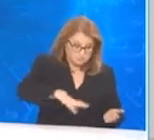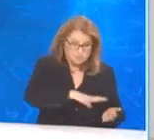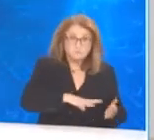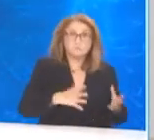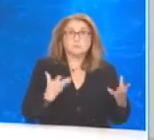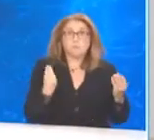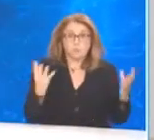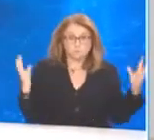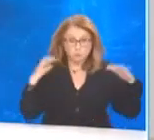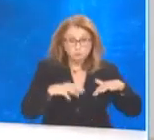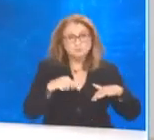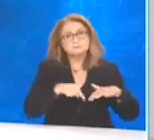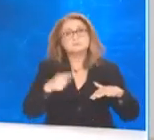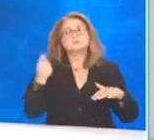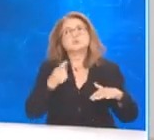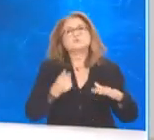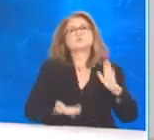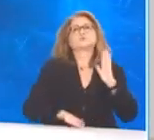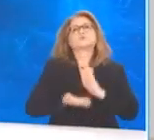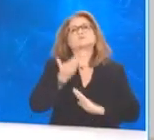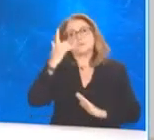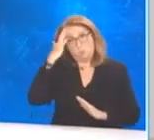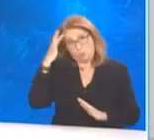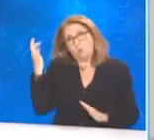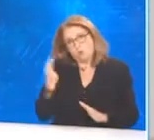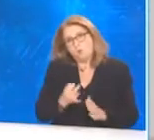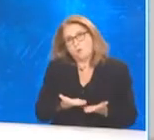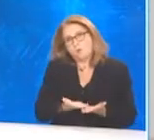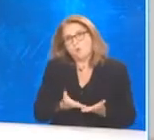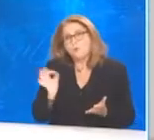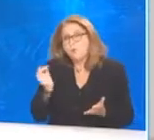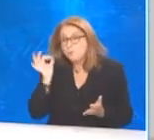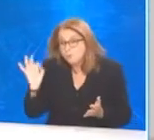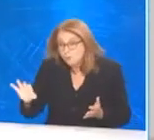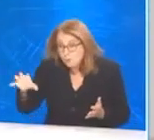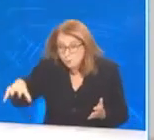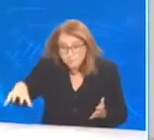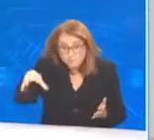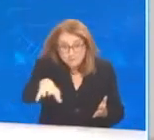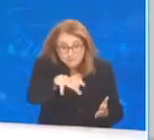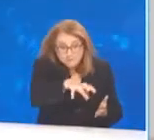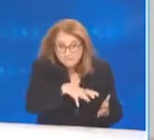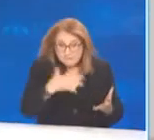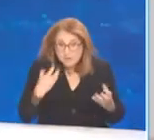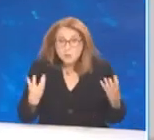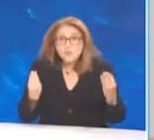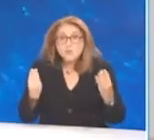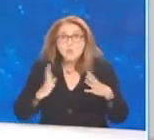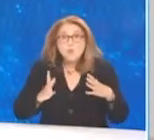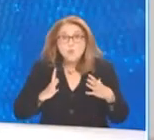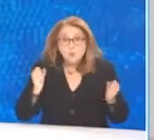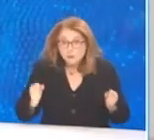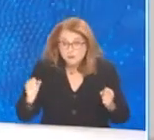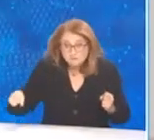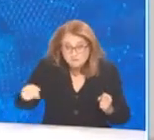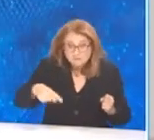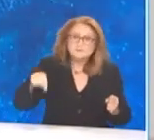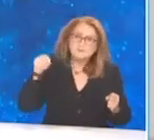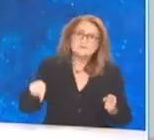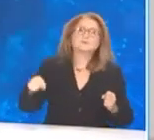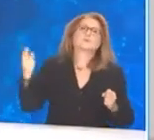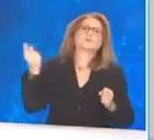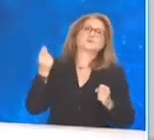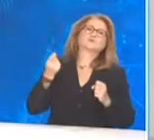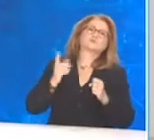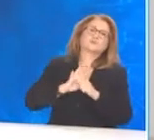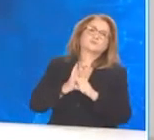τον κύριο όγκο το έχουν οι περιοχές που έχουν τους μεγαλύτερους πληθυσμούς. Αλλά τα κριτήρια μας, σας ξαναλέω, που παίρνουμε τις